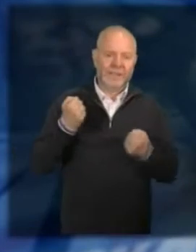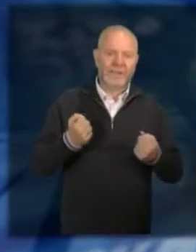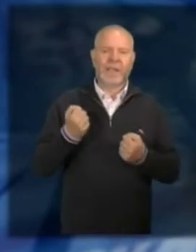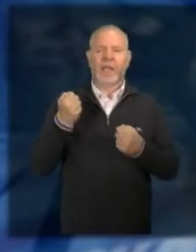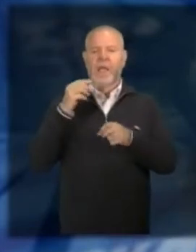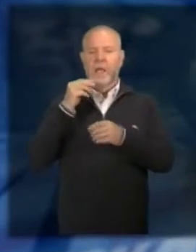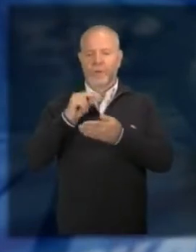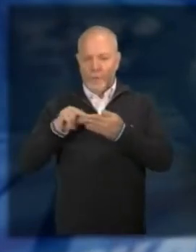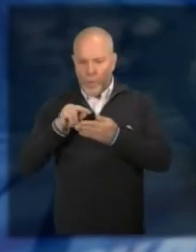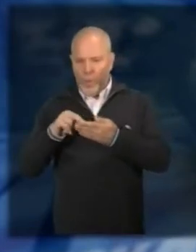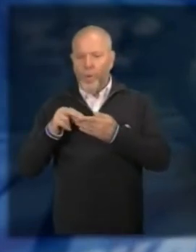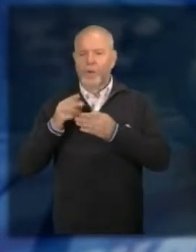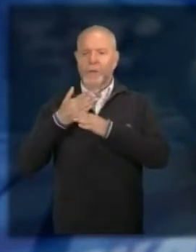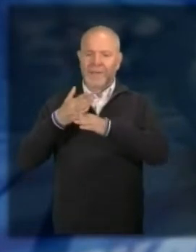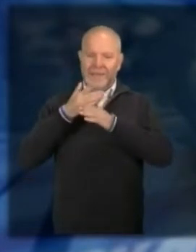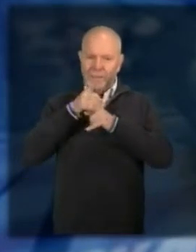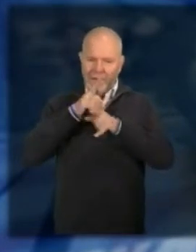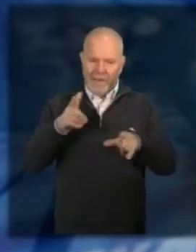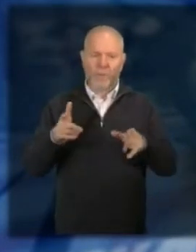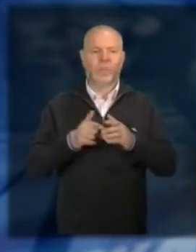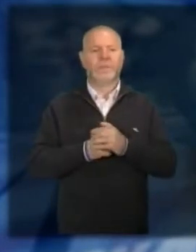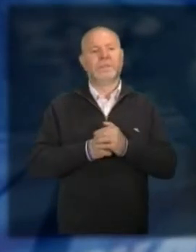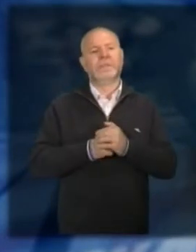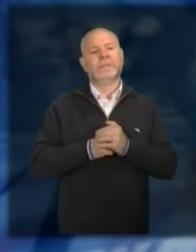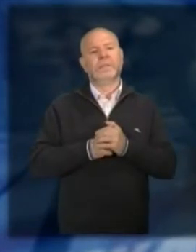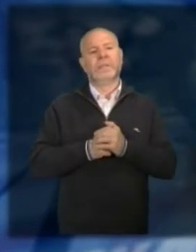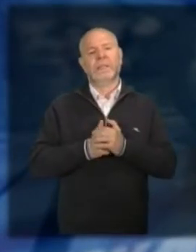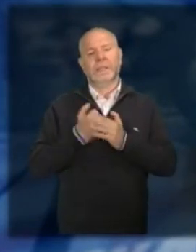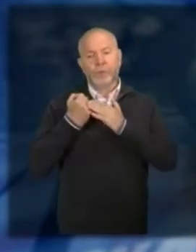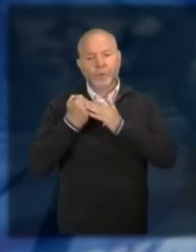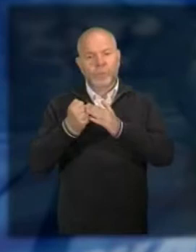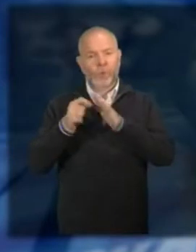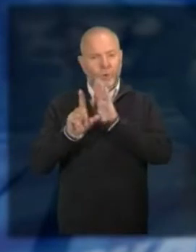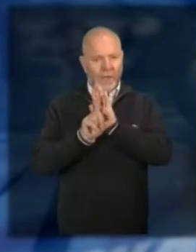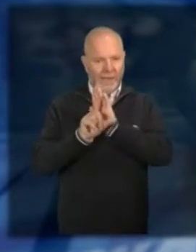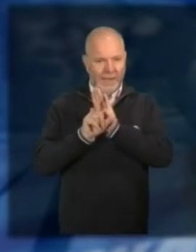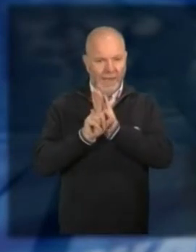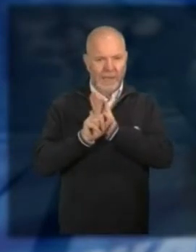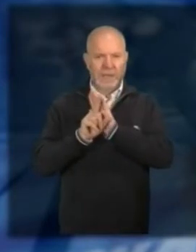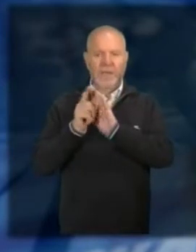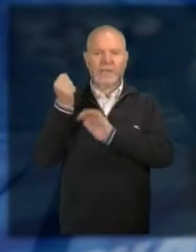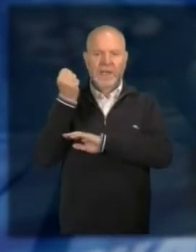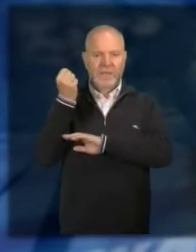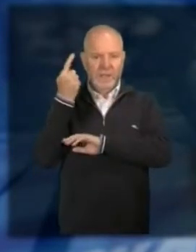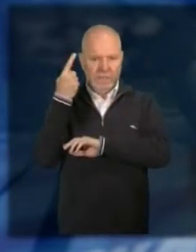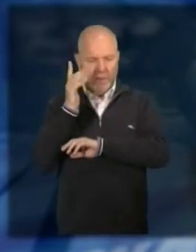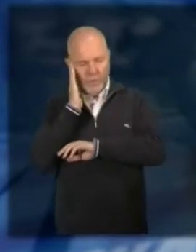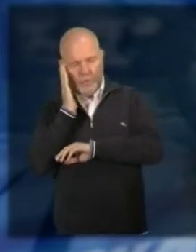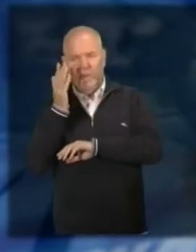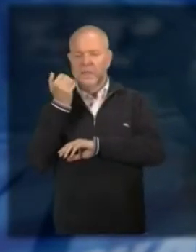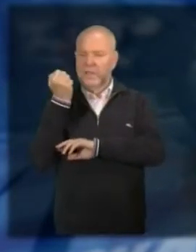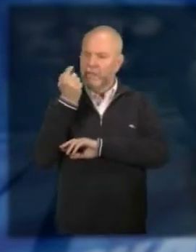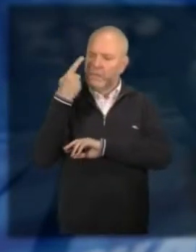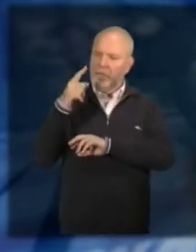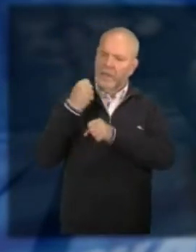inserimento scolastico, mediazione linguistica e interculturale, supporto legale, servizi per l'alloggio, servizi per